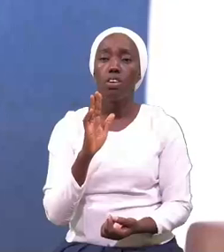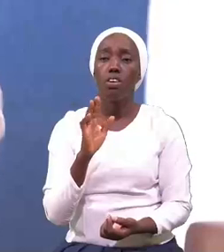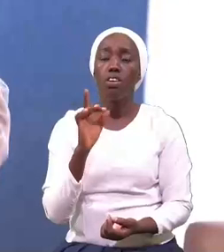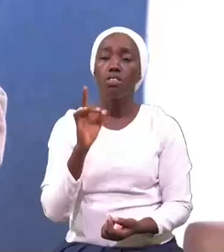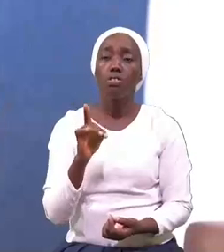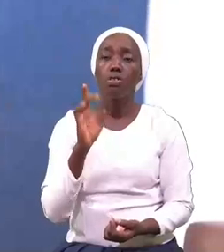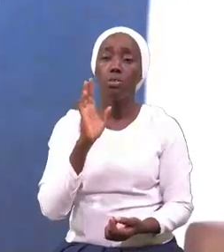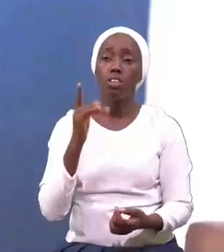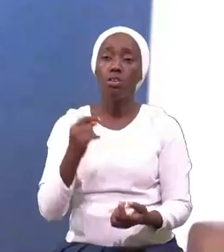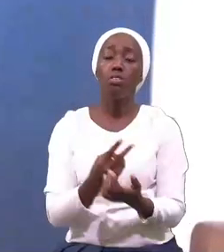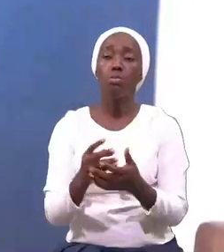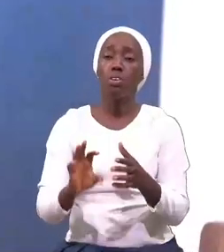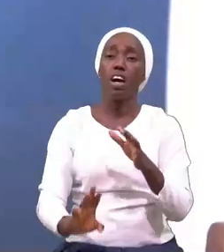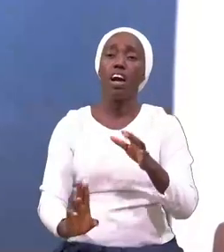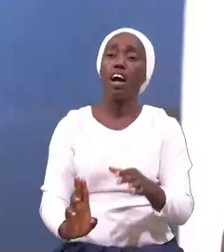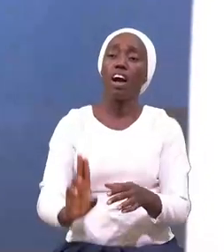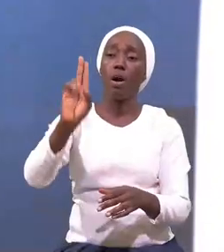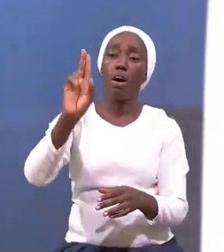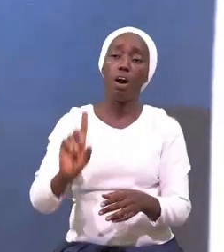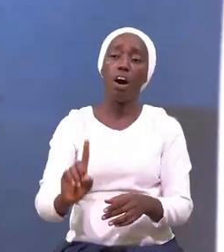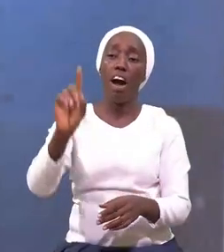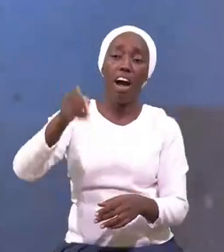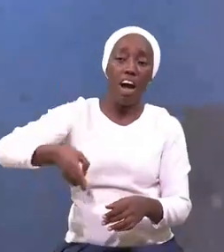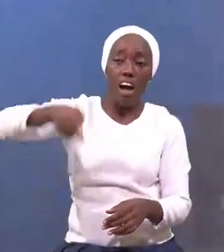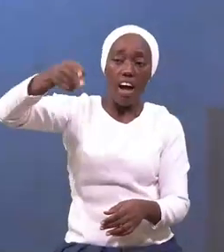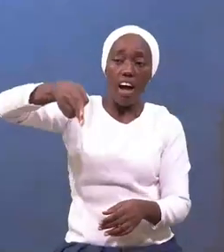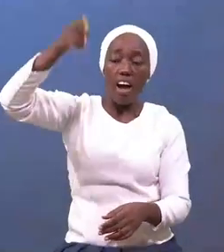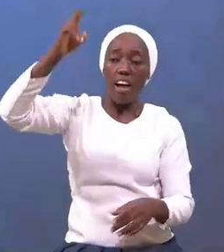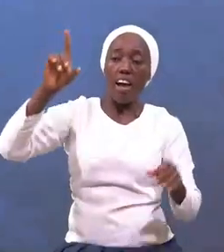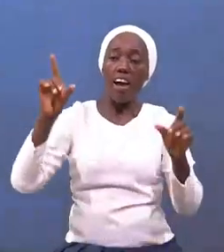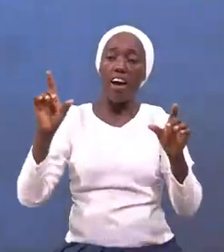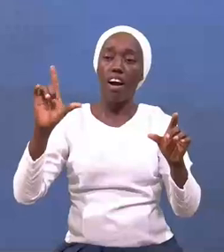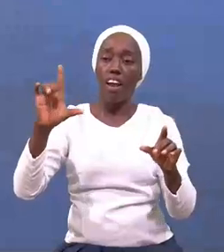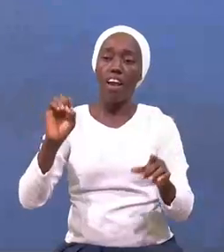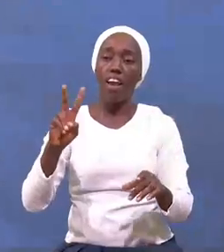Quand le Saint-Esprit vient, tout ce que vous ferez maintenant sera à un niveau supérieur.